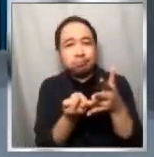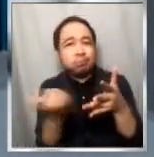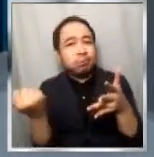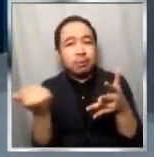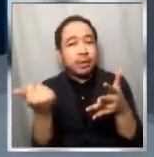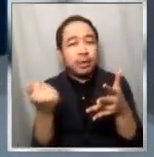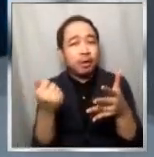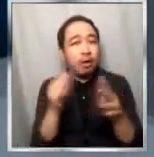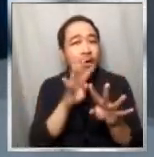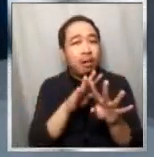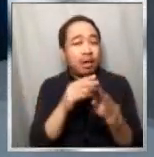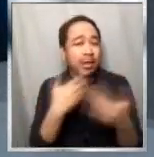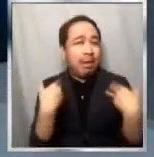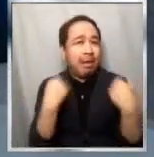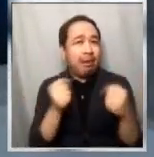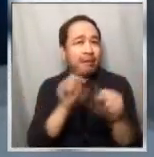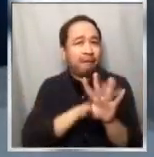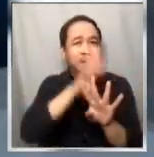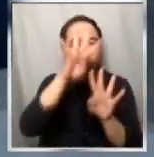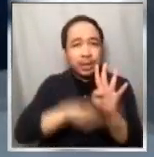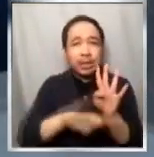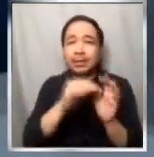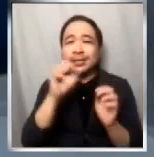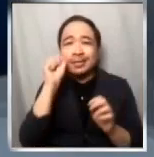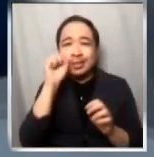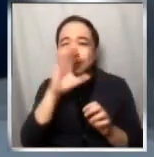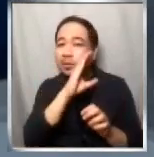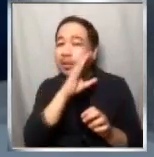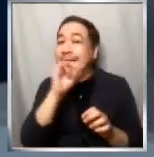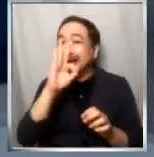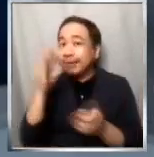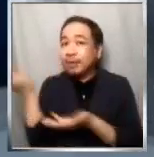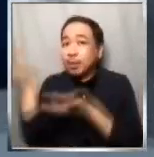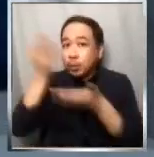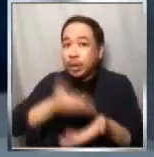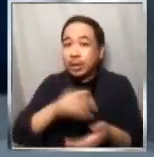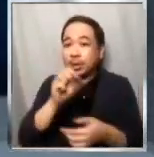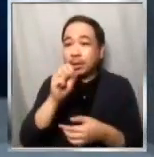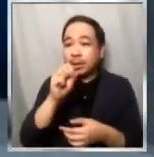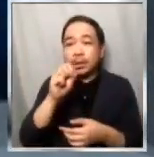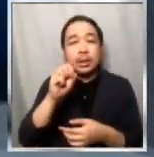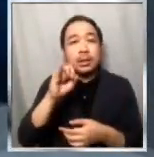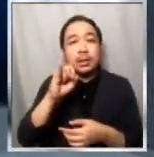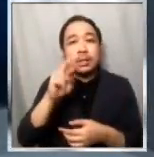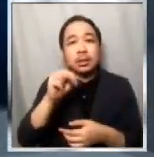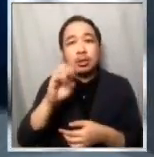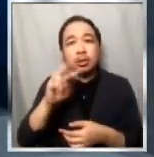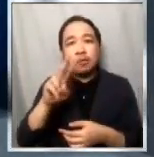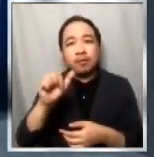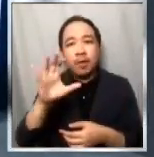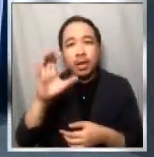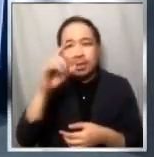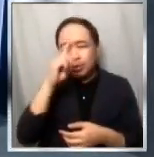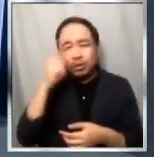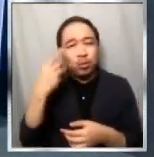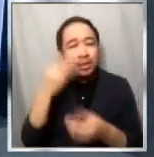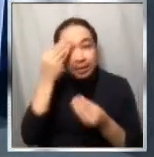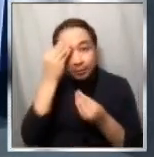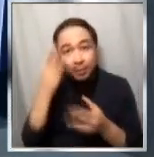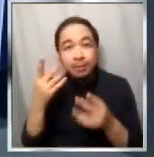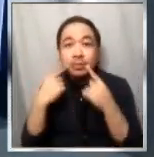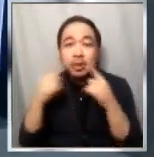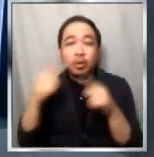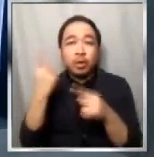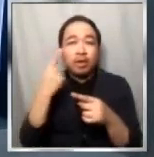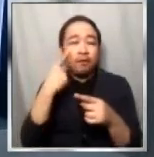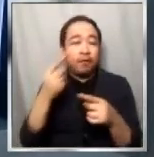kapag dumating na ang bakuna ng Sinovac. Ang datos lang daw kasing may ebidensyang maganda ang efficacy rate nito ay sa malulusog na